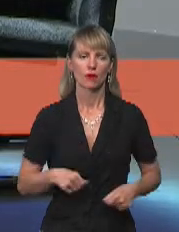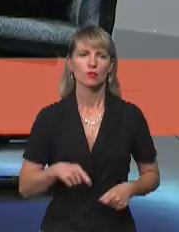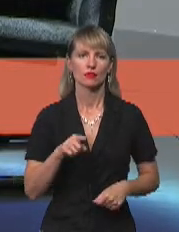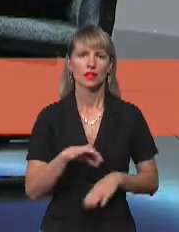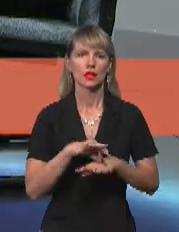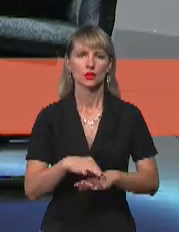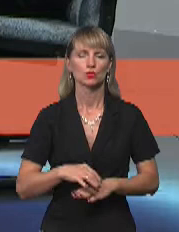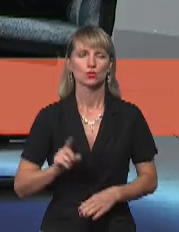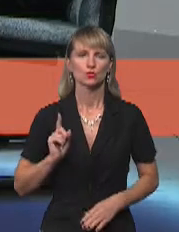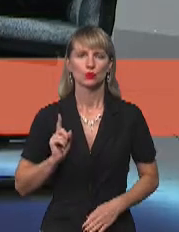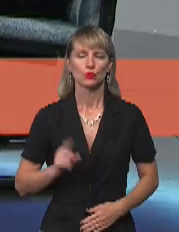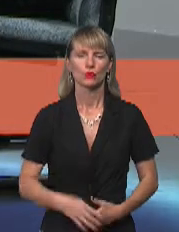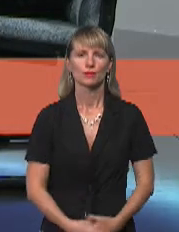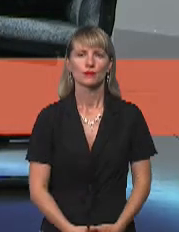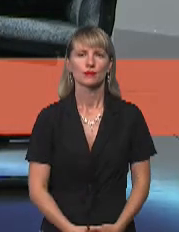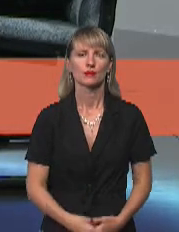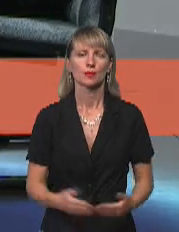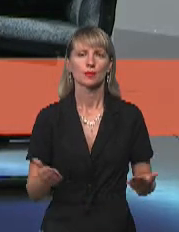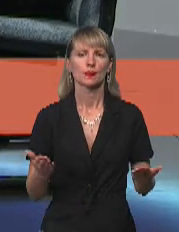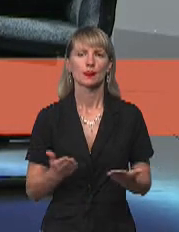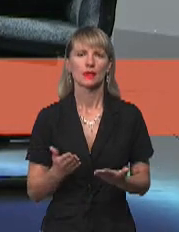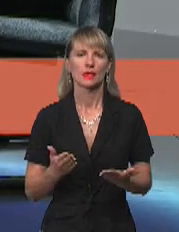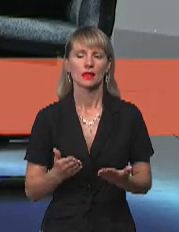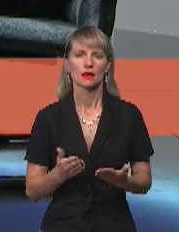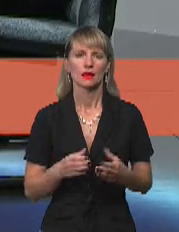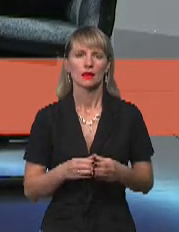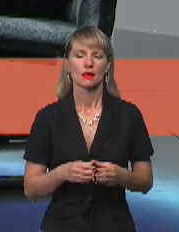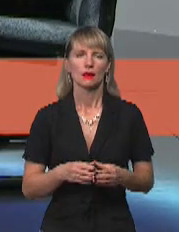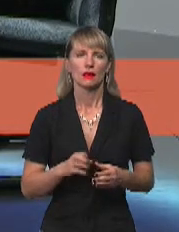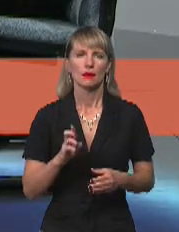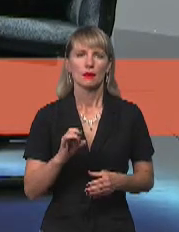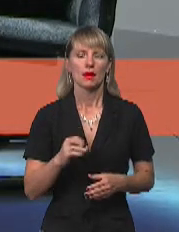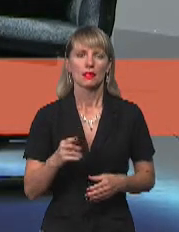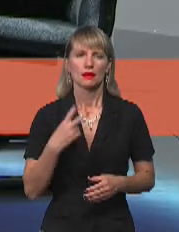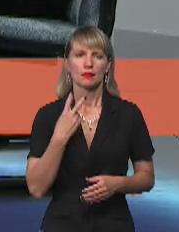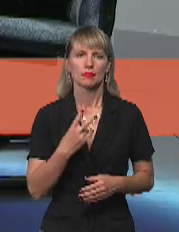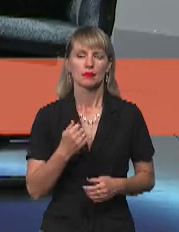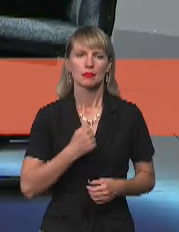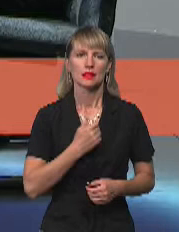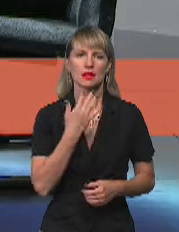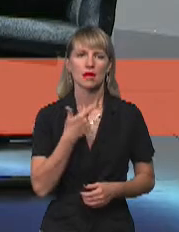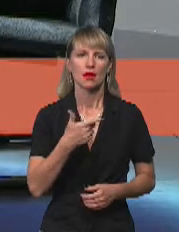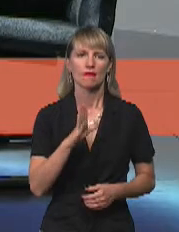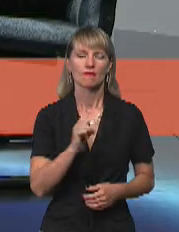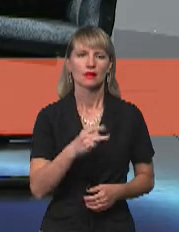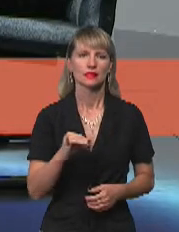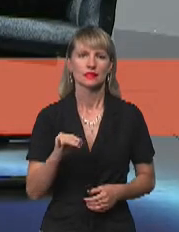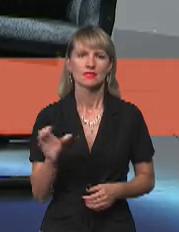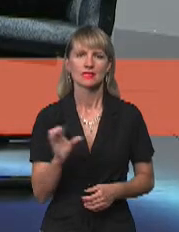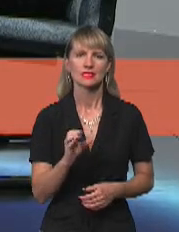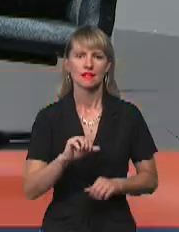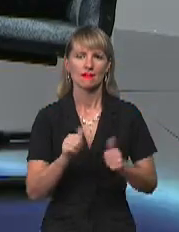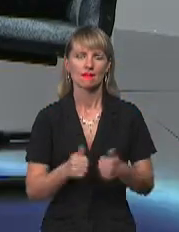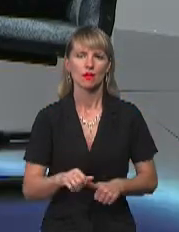службу. Як ви був відряджені в Києві в березні місяці, я бачив бійців Національної гвардії у синій формі